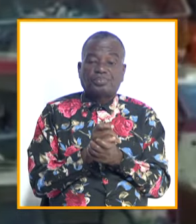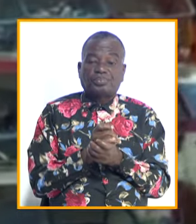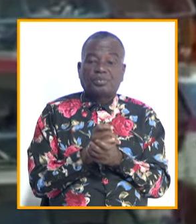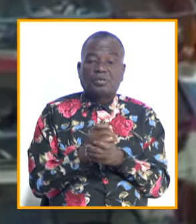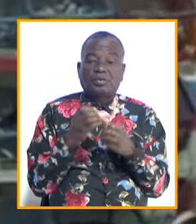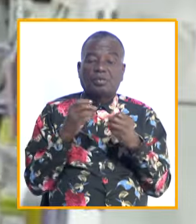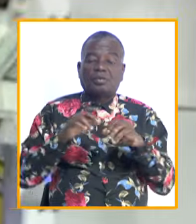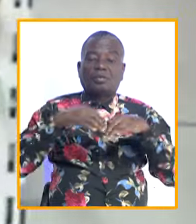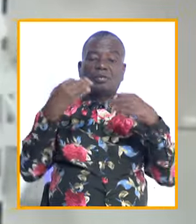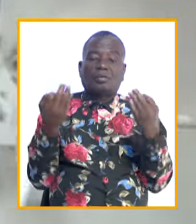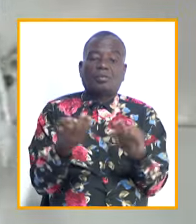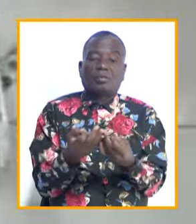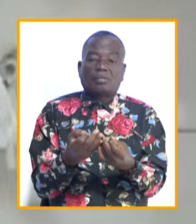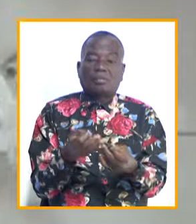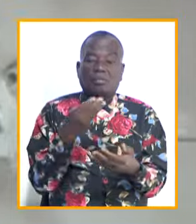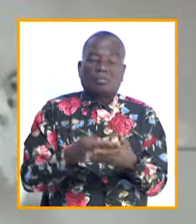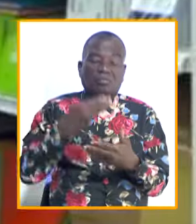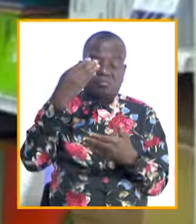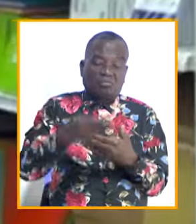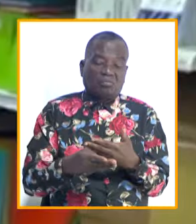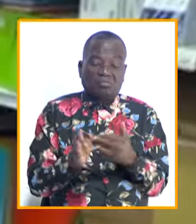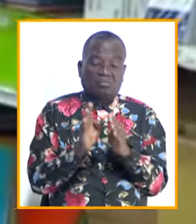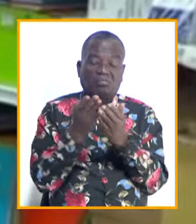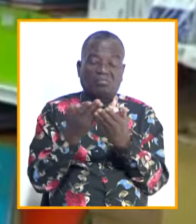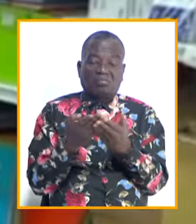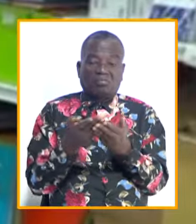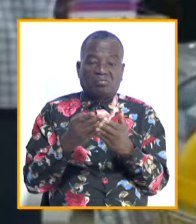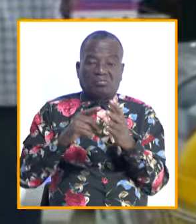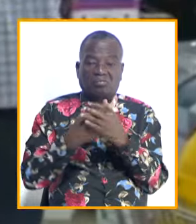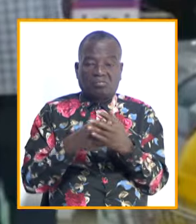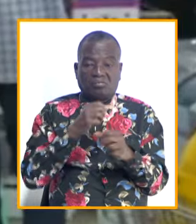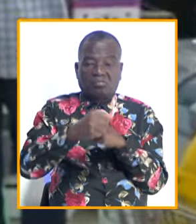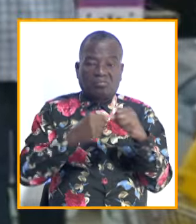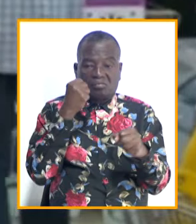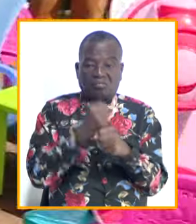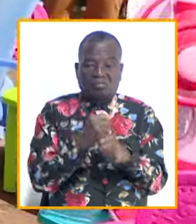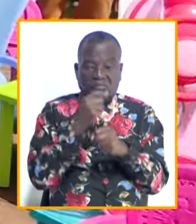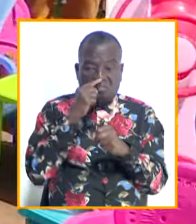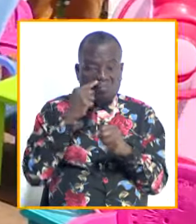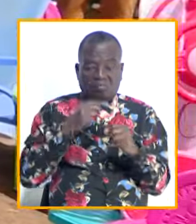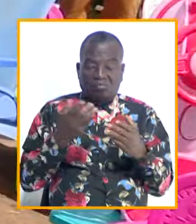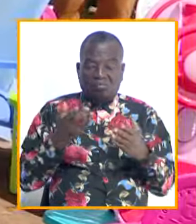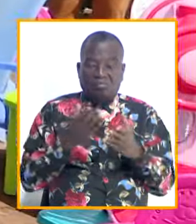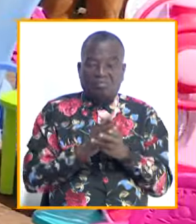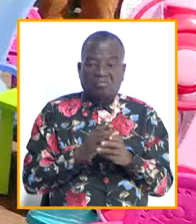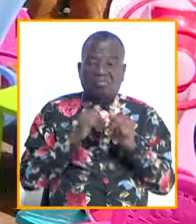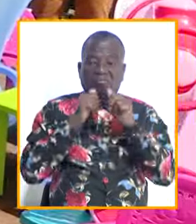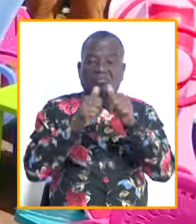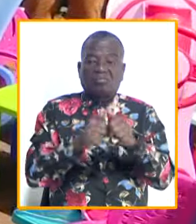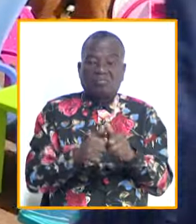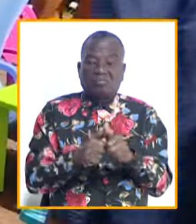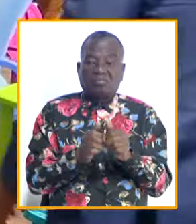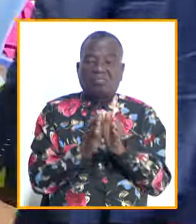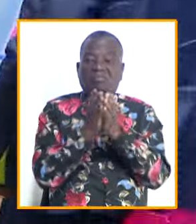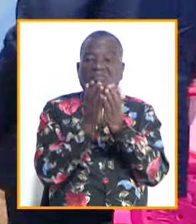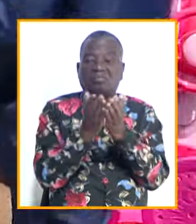de nombreuses familles, l'achat de fournitures scolaires en début d'année représente une dépense considérable. Les dons de kits